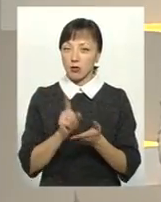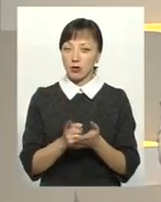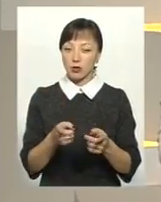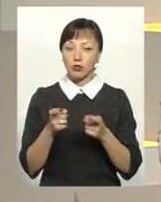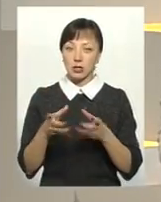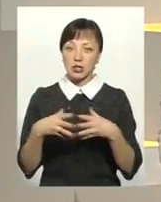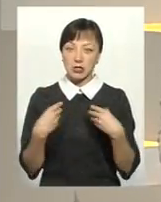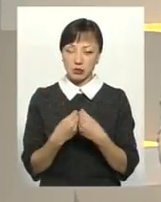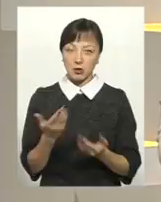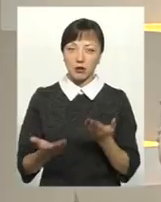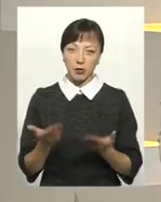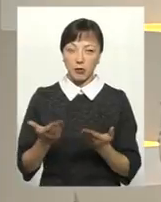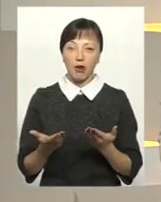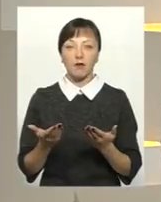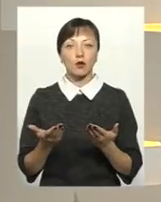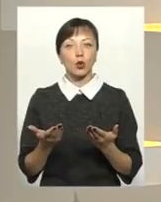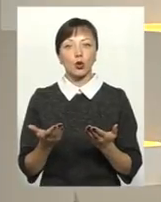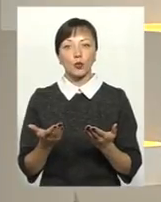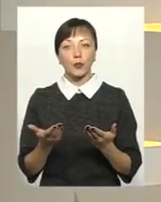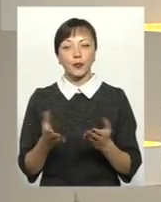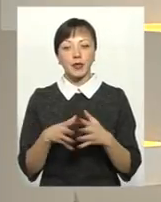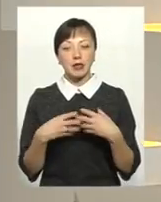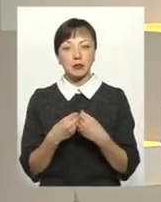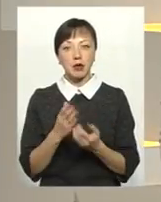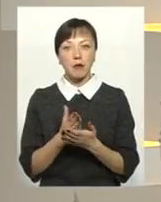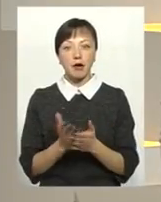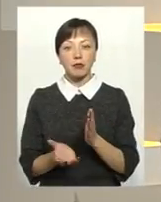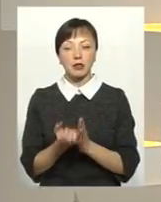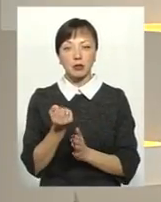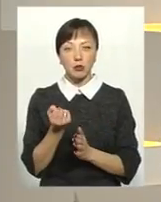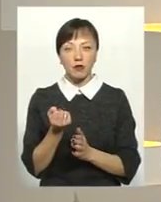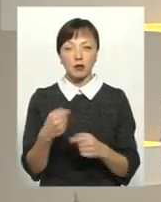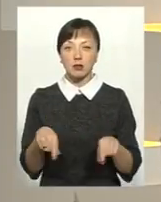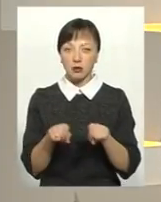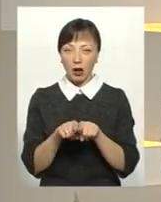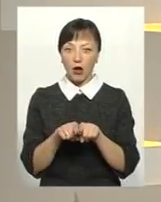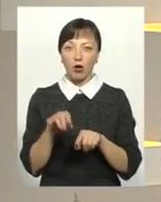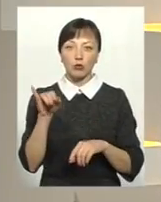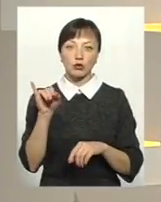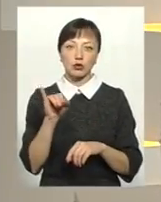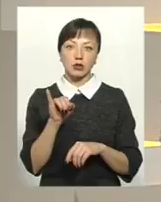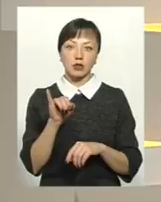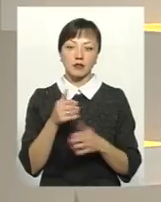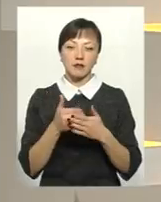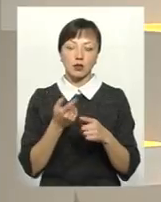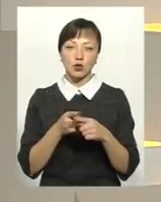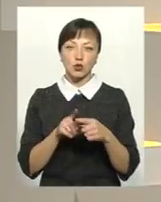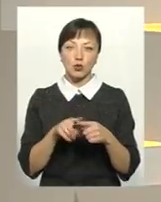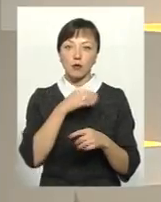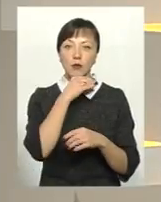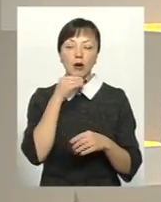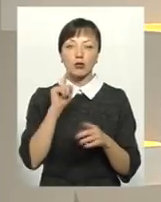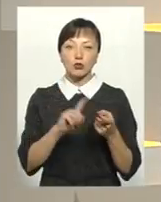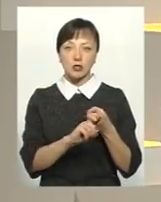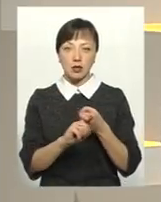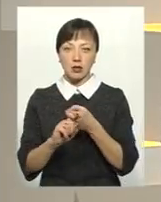залучатися сім'ї, напевно, так? Оскільки сім'я має підтримувати також і від цього багато що